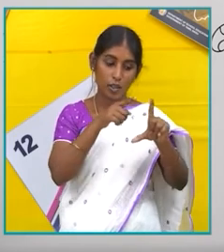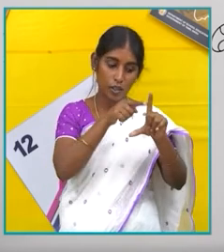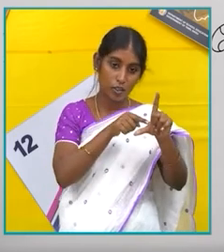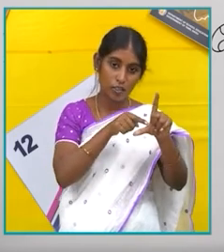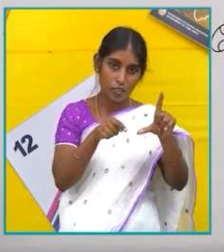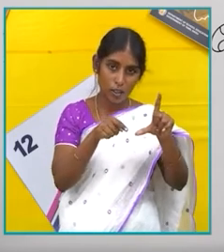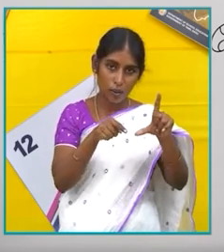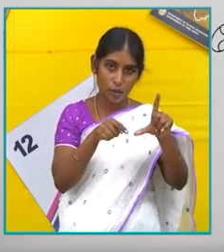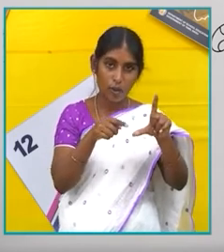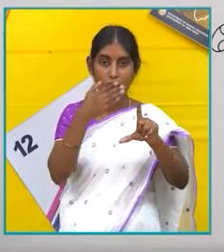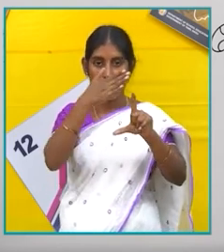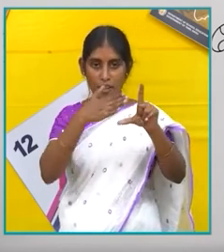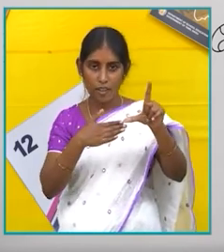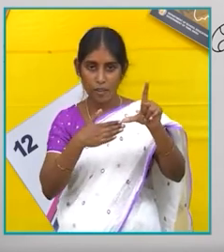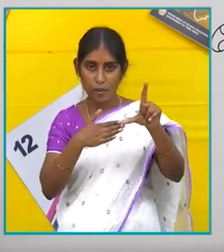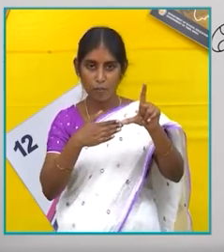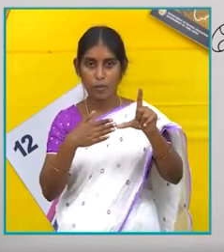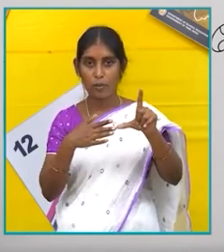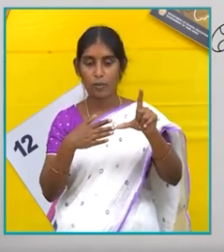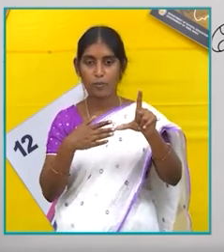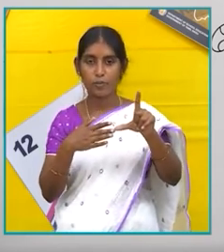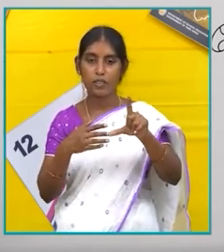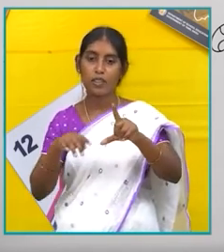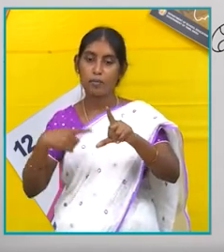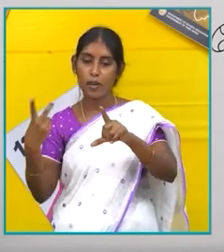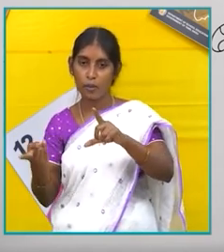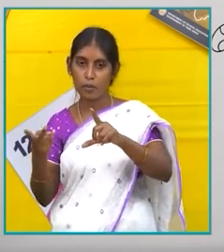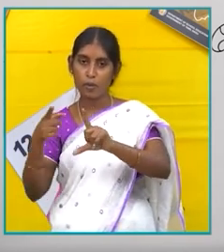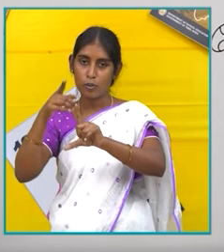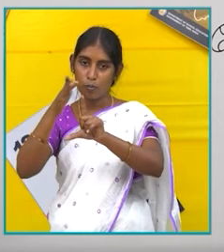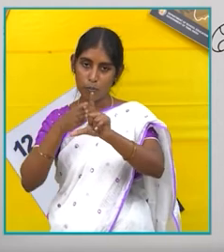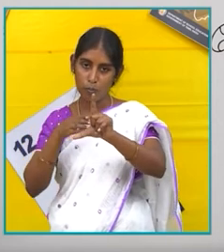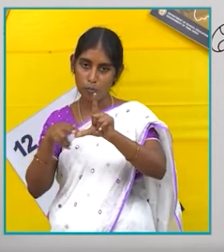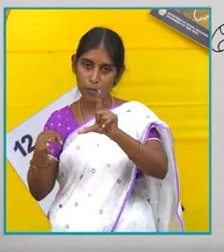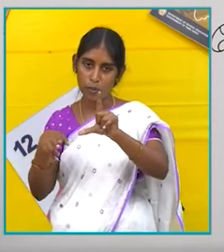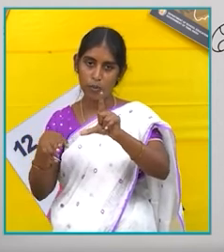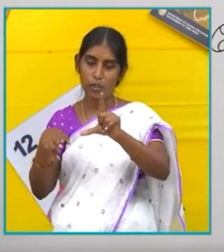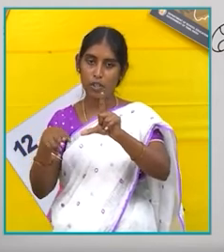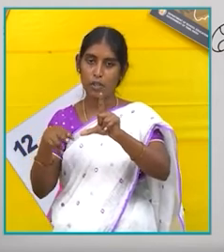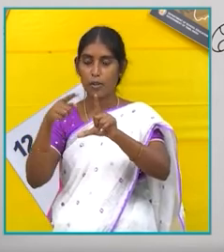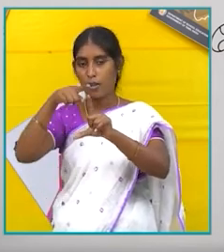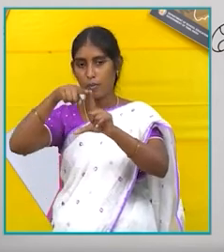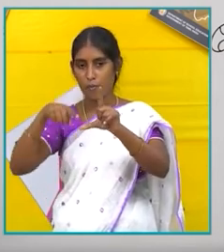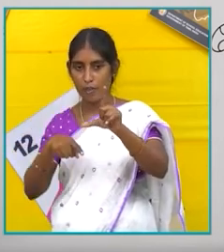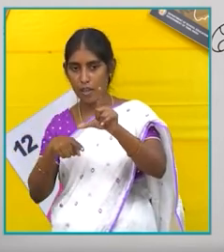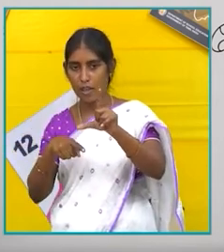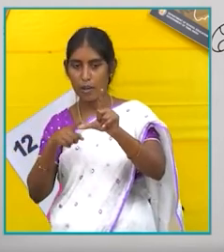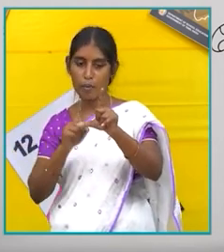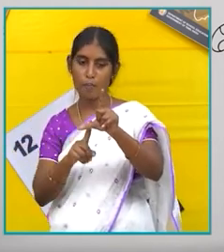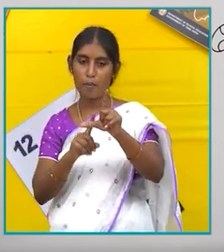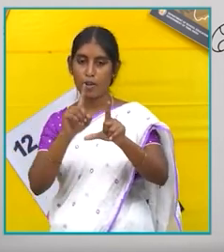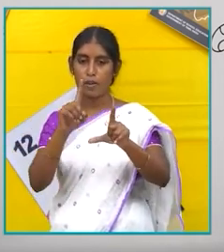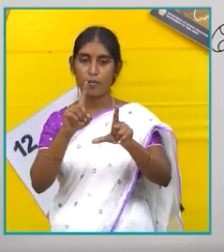செங்கோணமும் கர்ணமும் பக்கமும் மற்றொரு முக்கோணத்தின் செங்கோணமும் கர்ணமும் பக்கமும் சமமாக